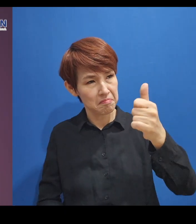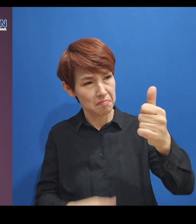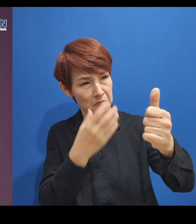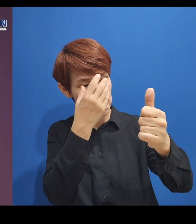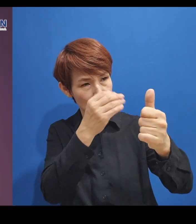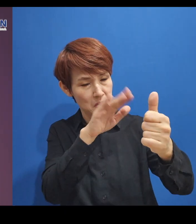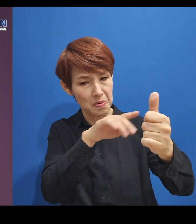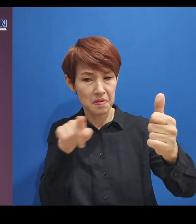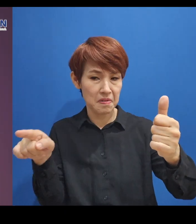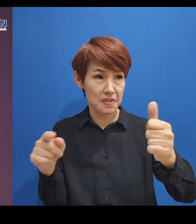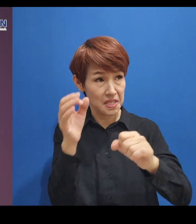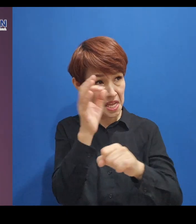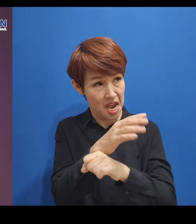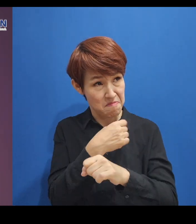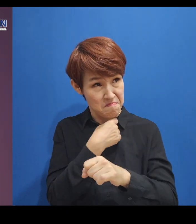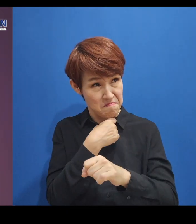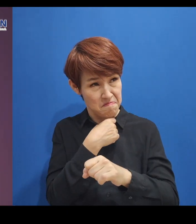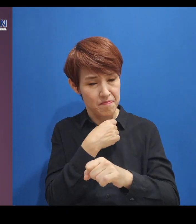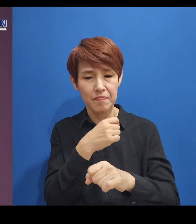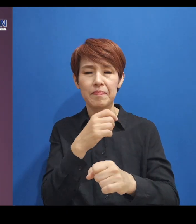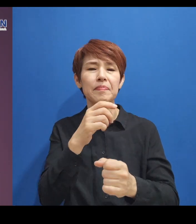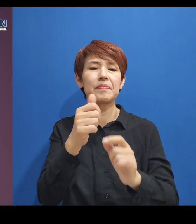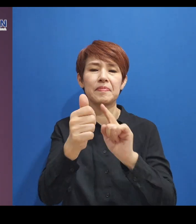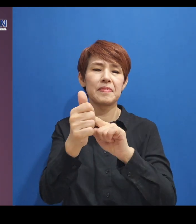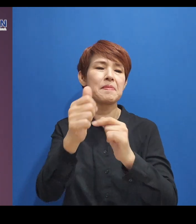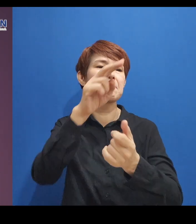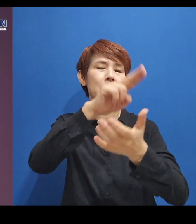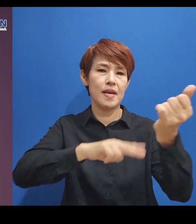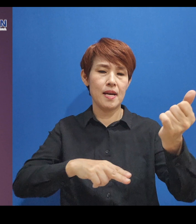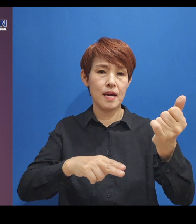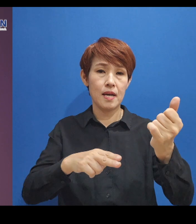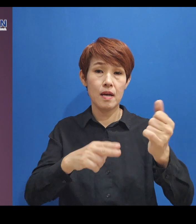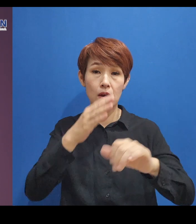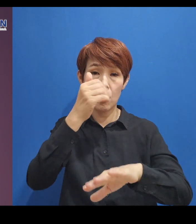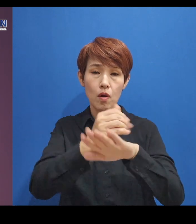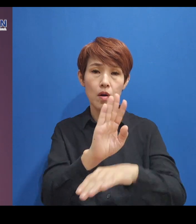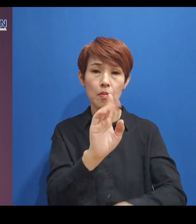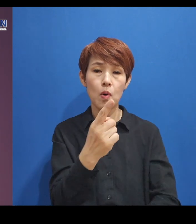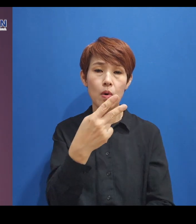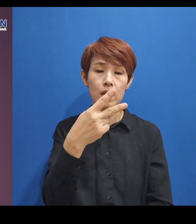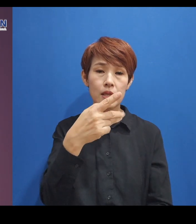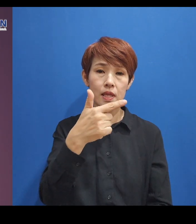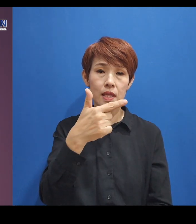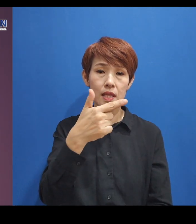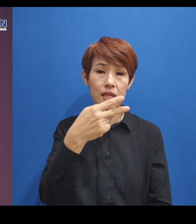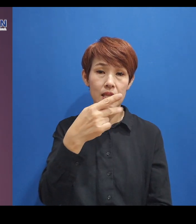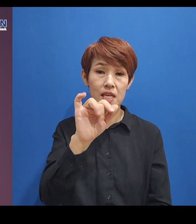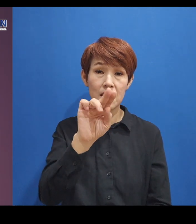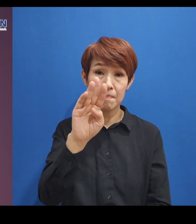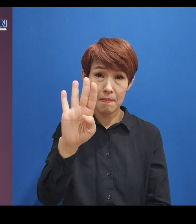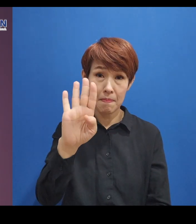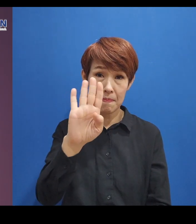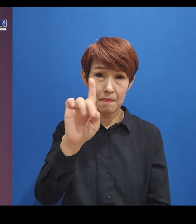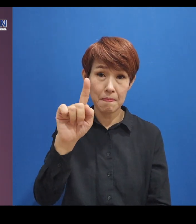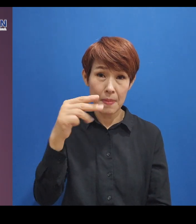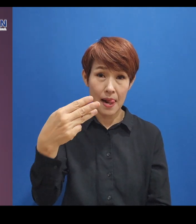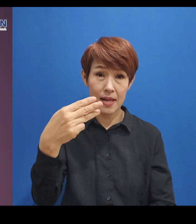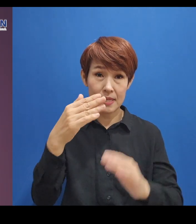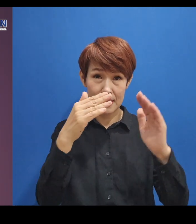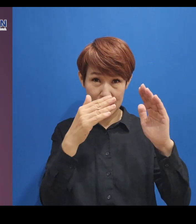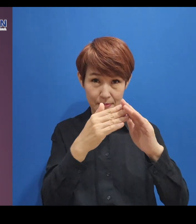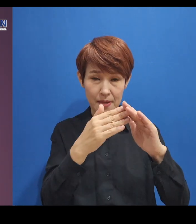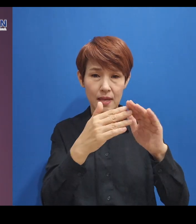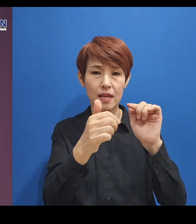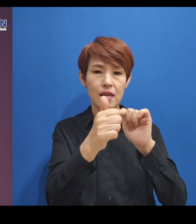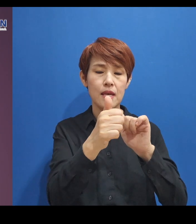그리고 요셉이 팔려서 갔더니 보디발의 집에 가게 됐습니다. 왕의 최측근의 집에